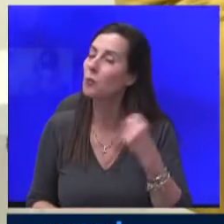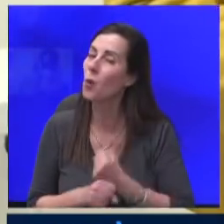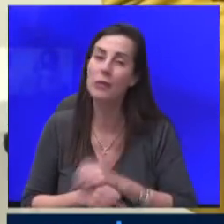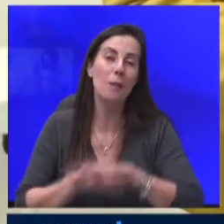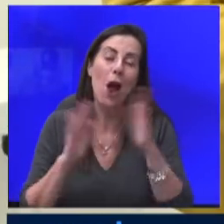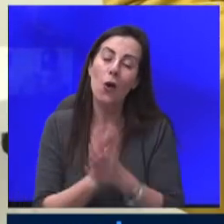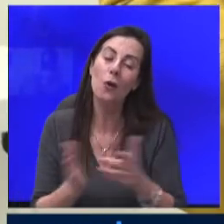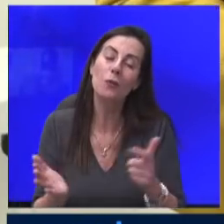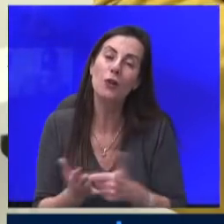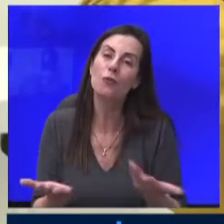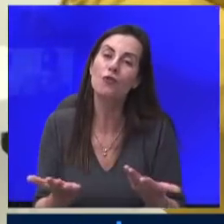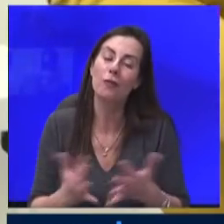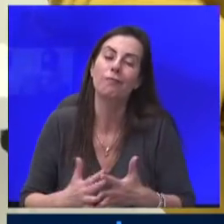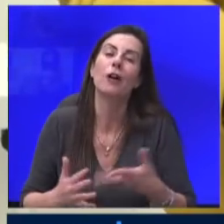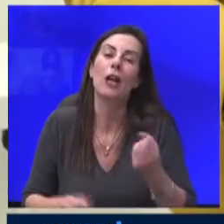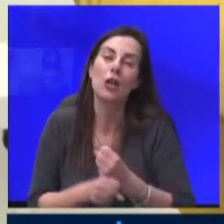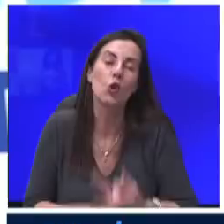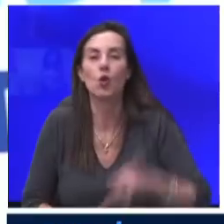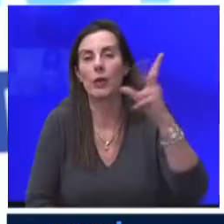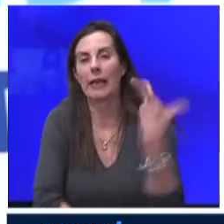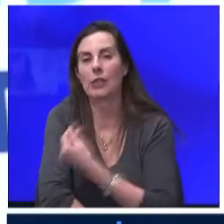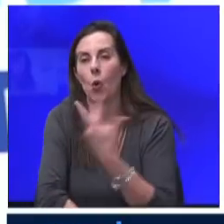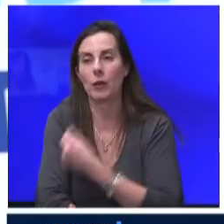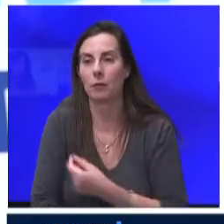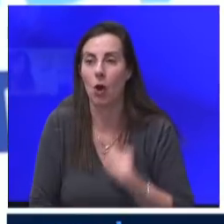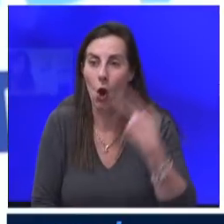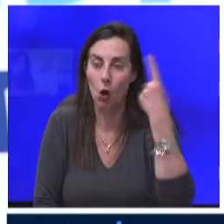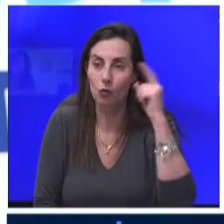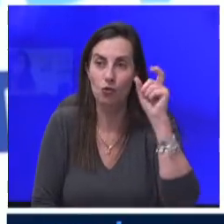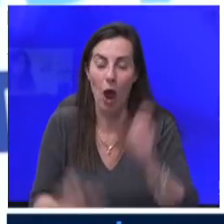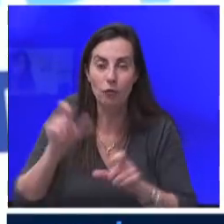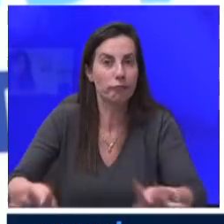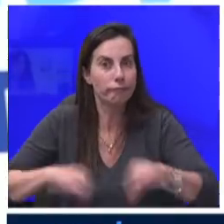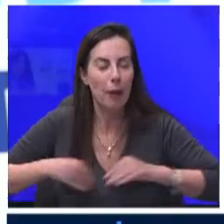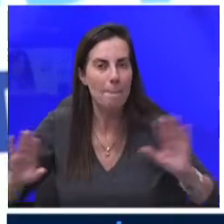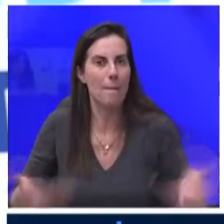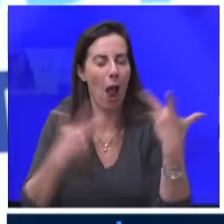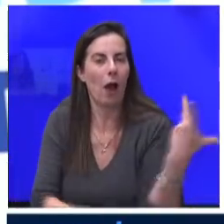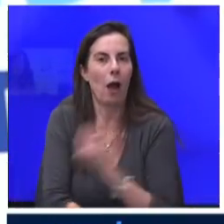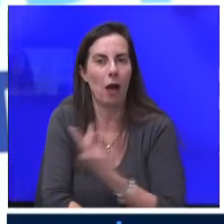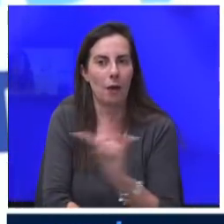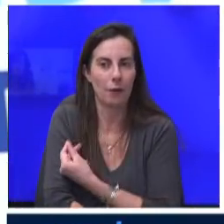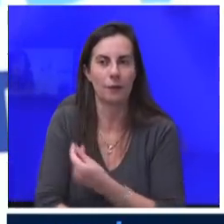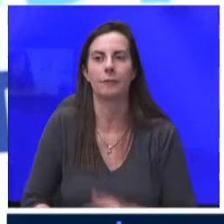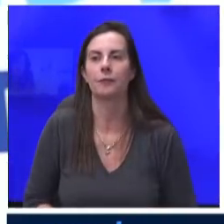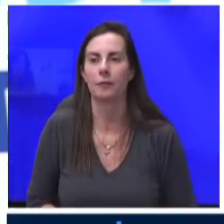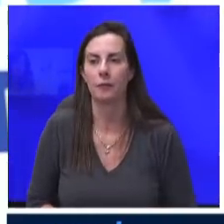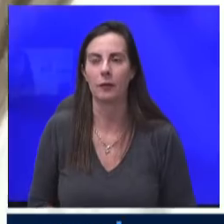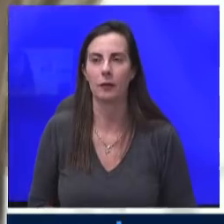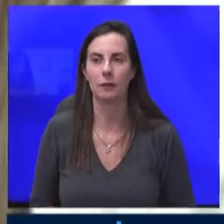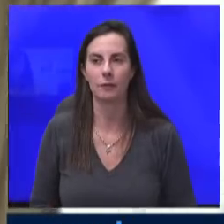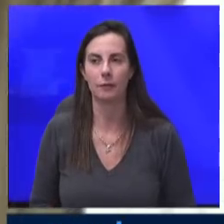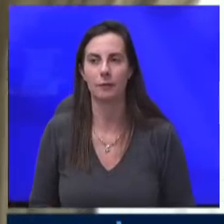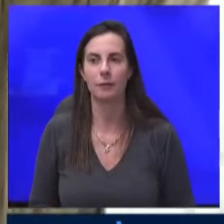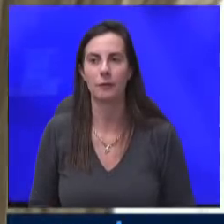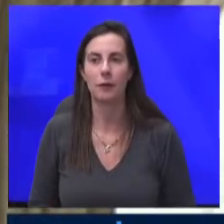בשביל להרחיב את מבצע החיסונים. לא ידענו שבאמת הציבור יהיה כל כך, ישתף פעולה ויהיה כל כך מעוניין בחיסונים.